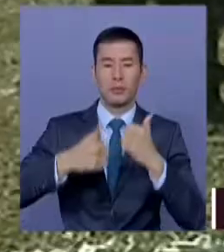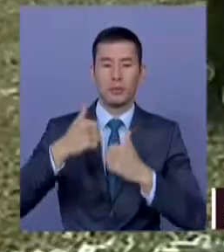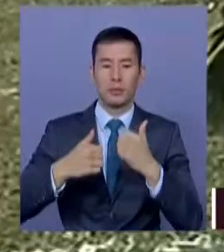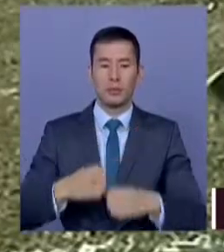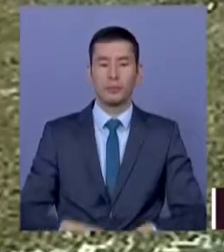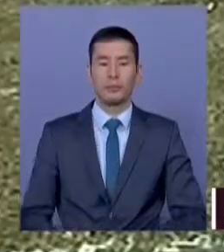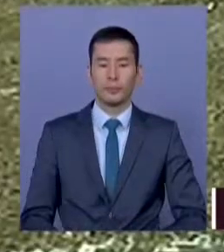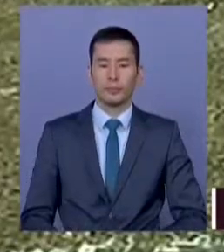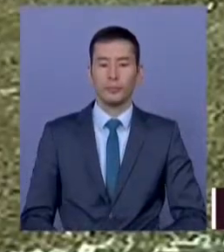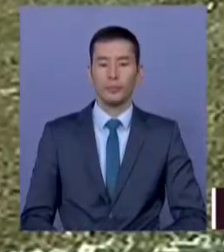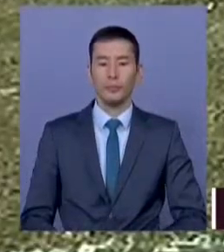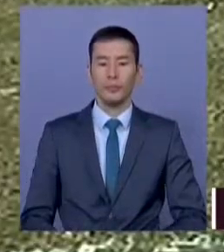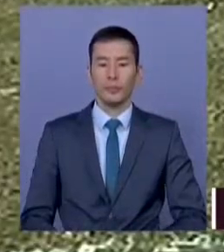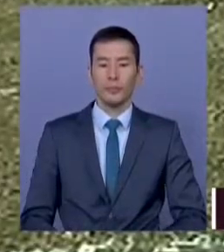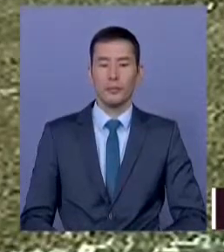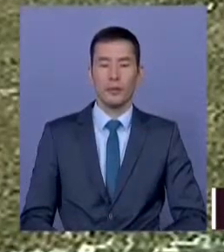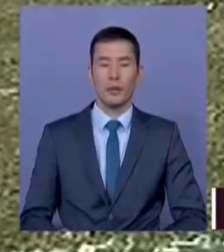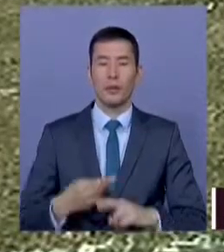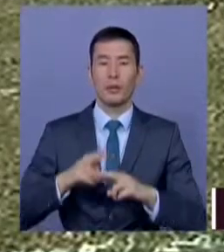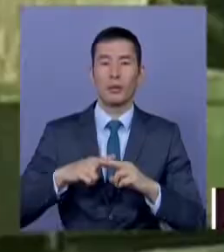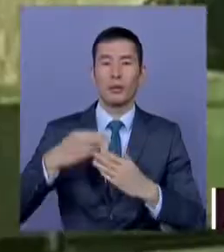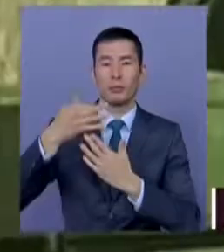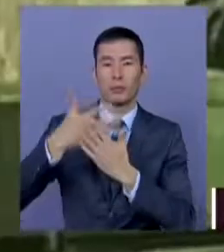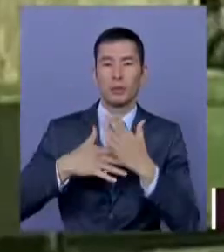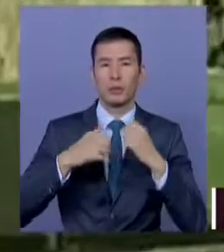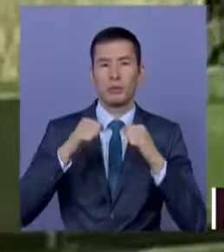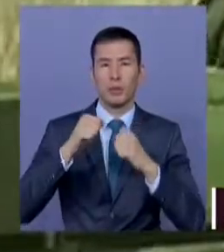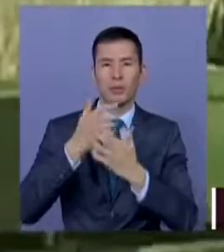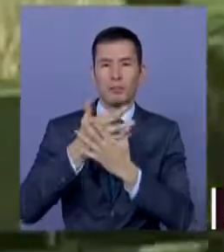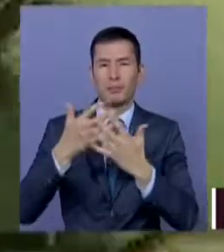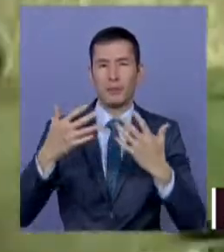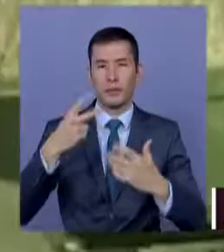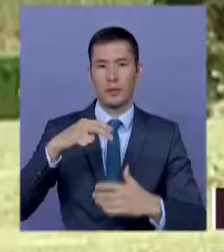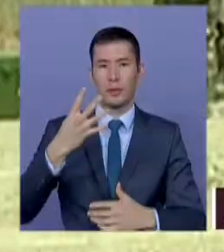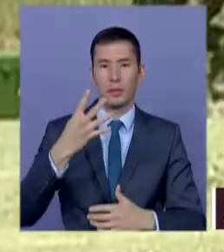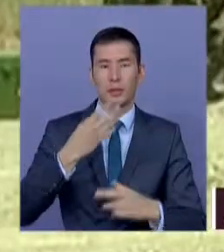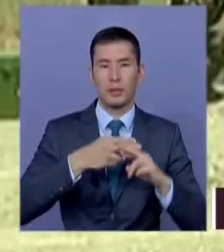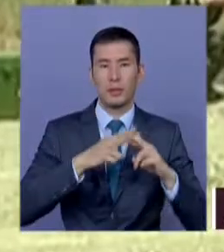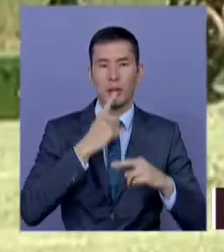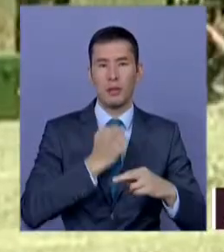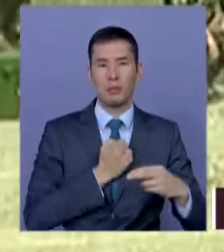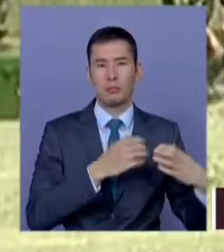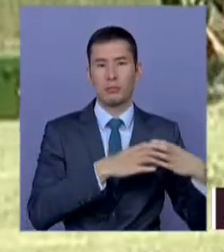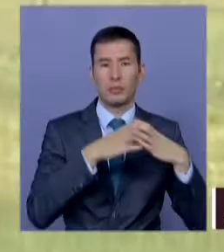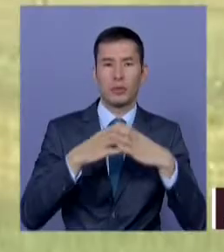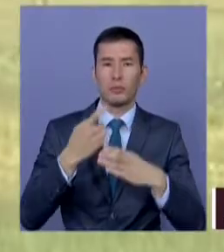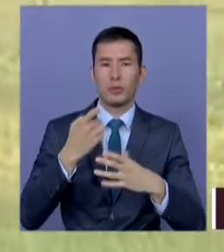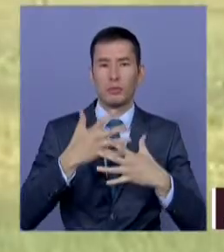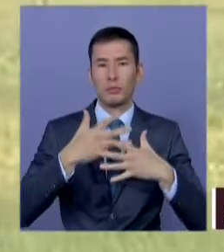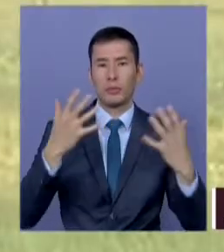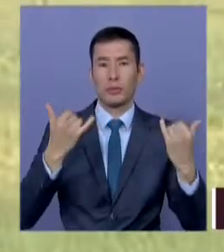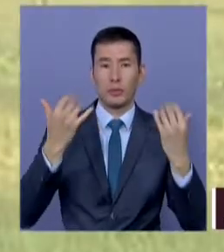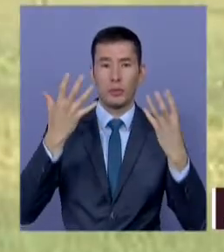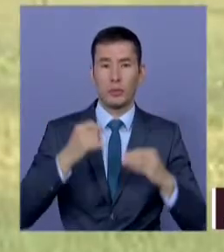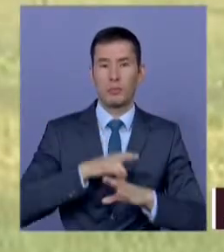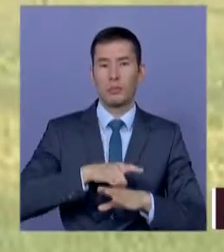лучших в двадцати семи видах спорта наша страна будет представлять командой сотни солдат и офицеров сегодня они вылетели